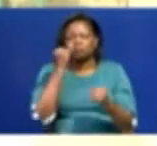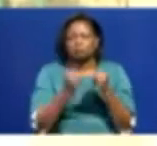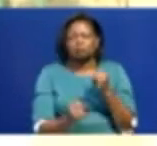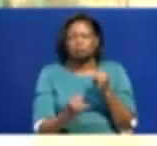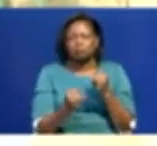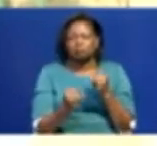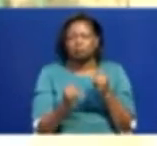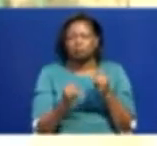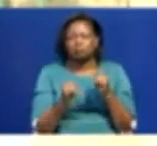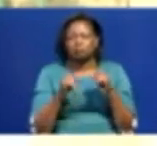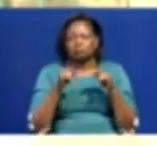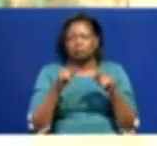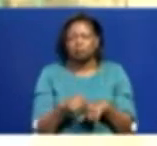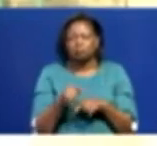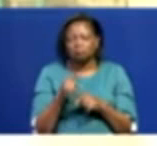Tomorrow they will break.